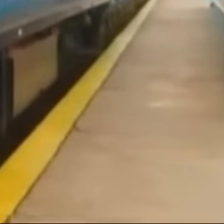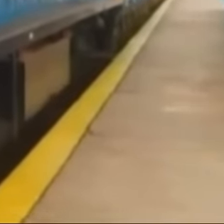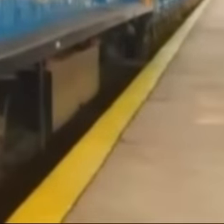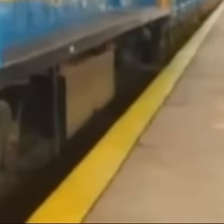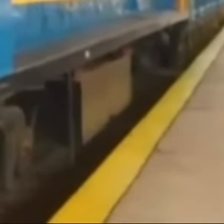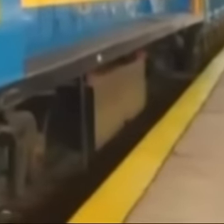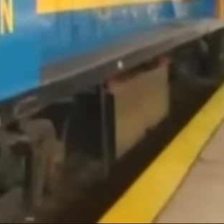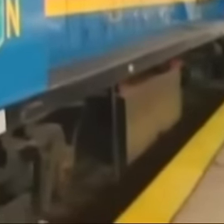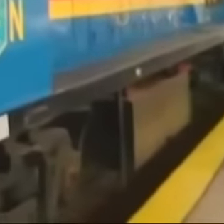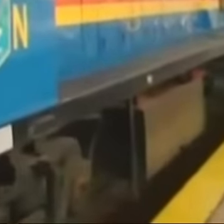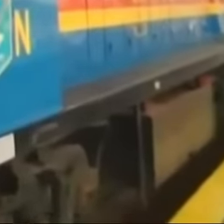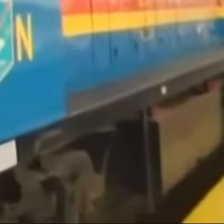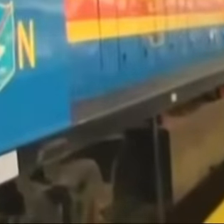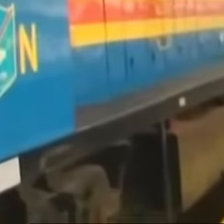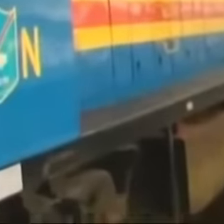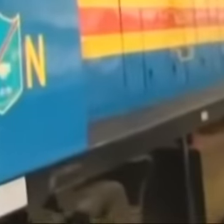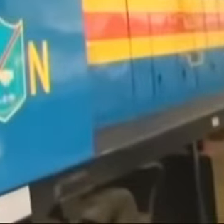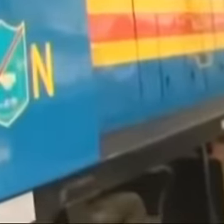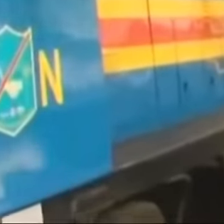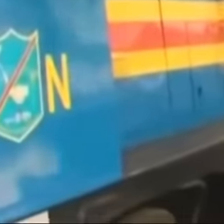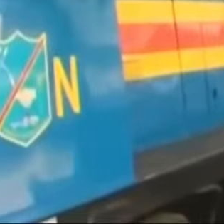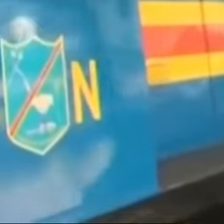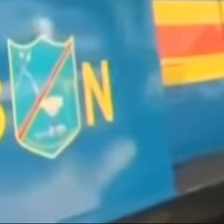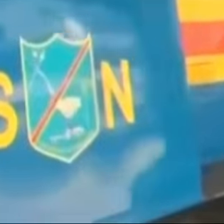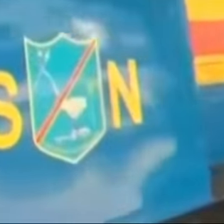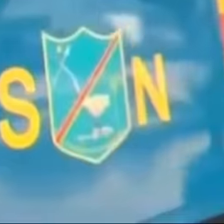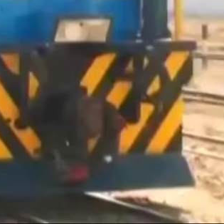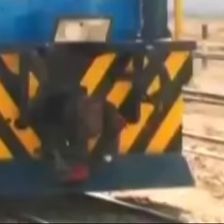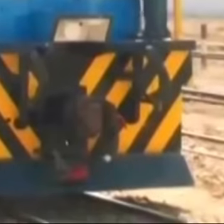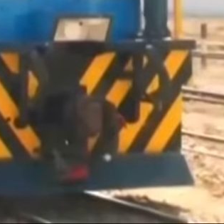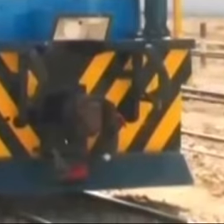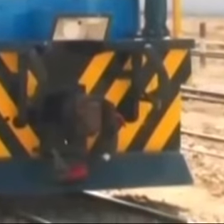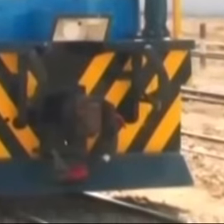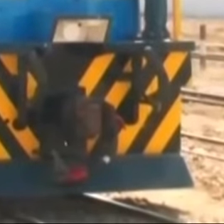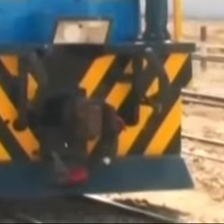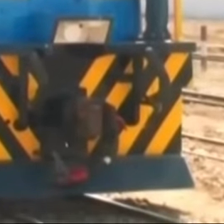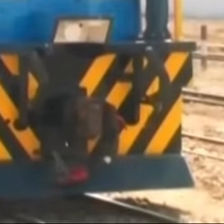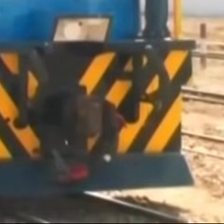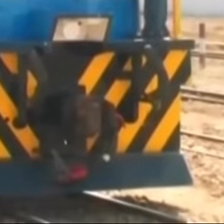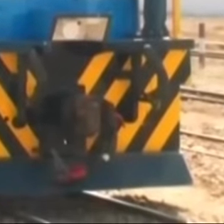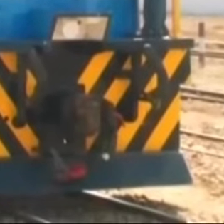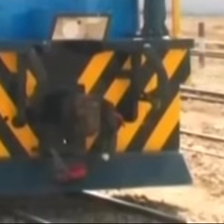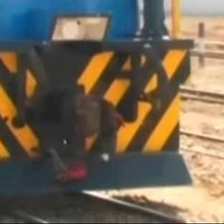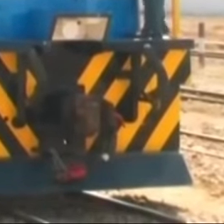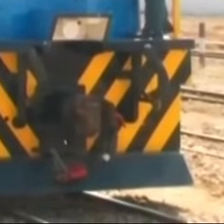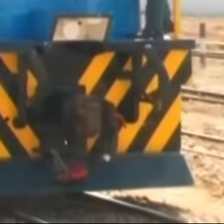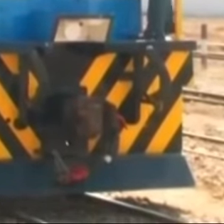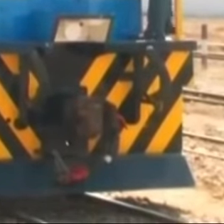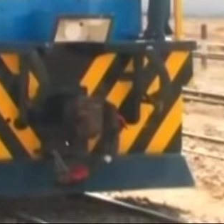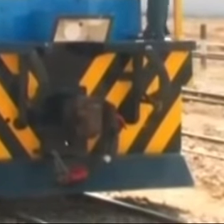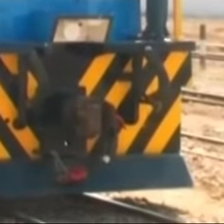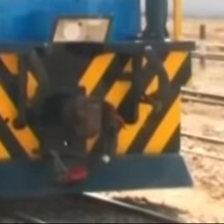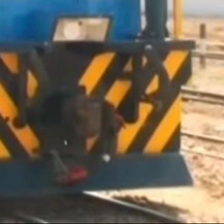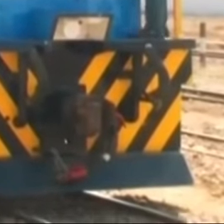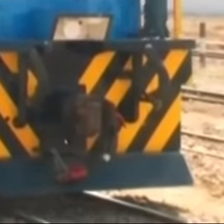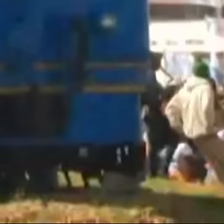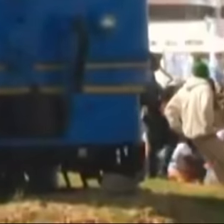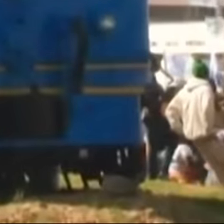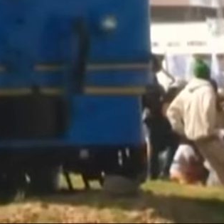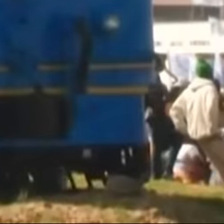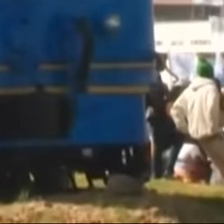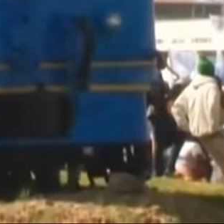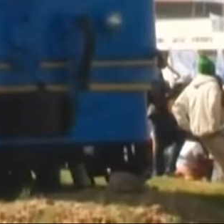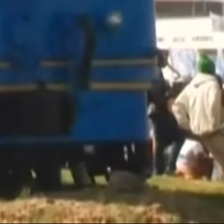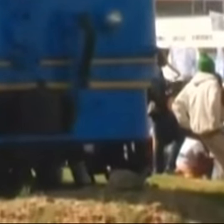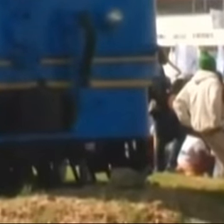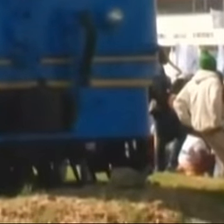C'est reparti pour le trafic ferroviaire sur la vaste étendue qui va du Grand Katanga vers le Grand Kasai. Deux locomotives et une